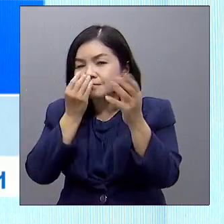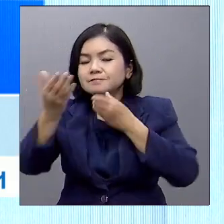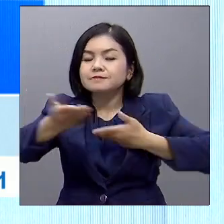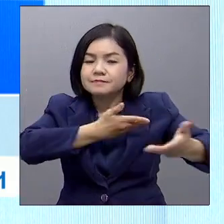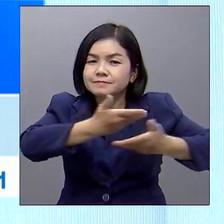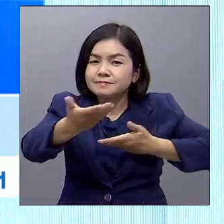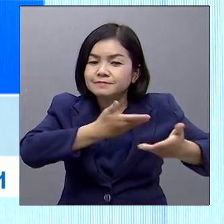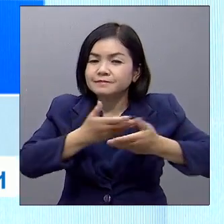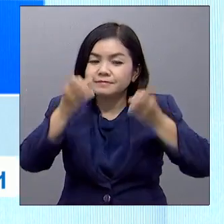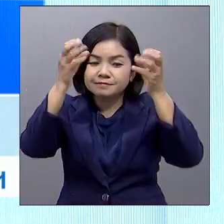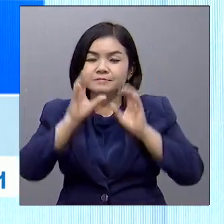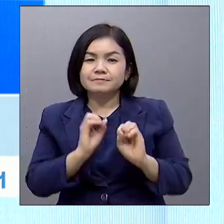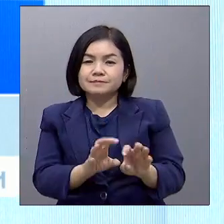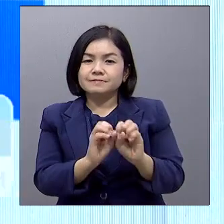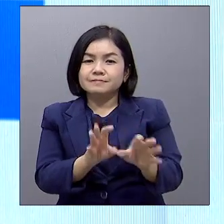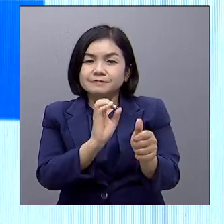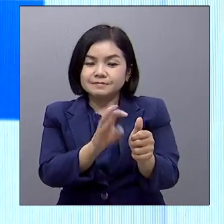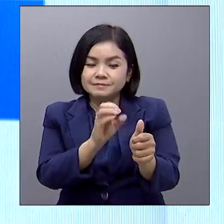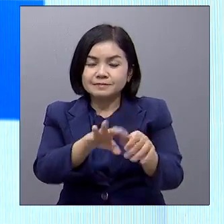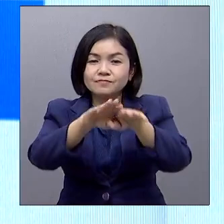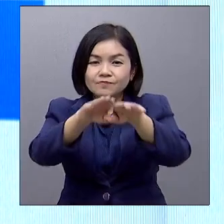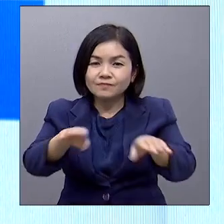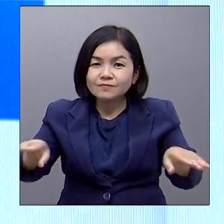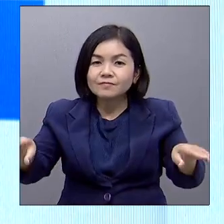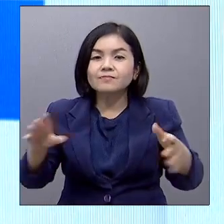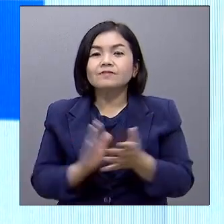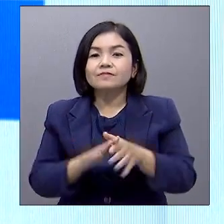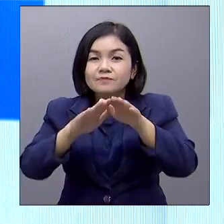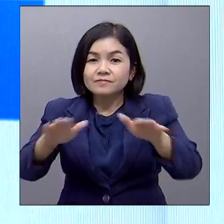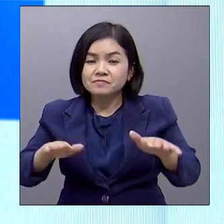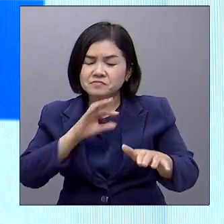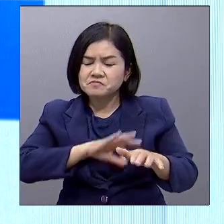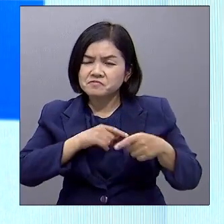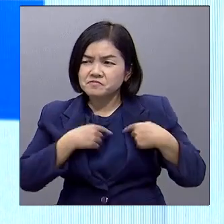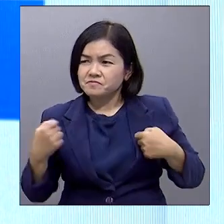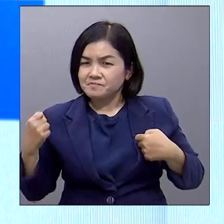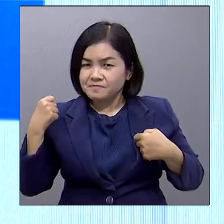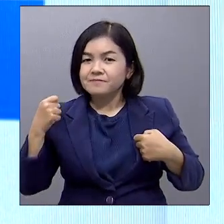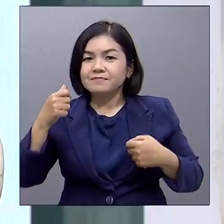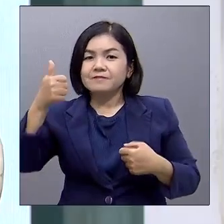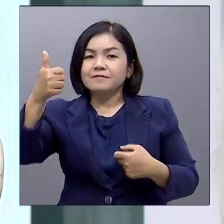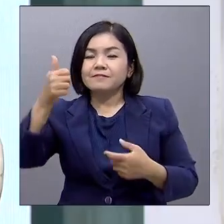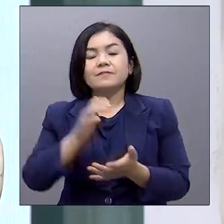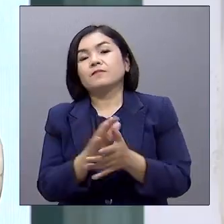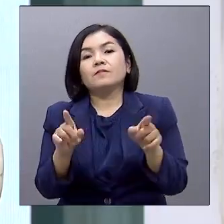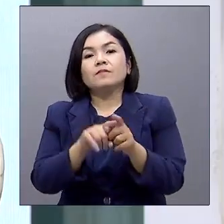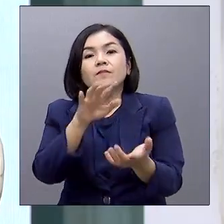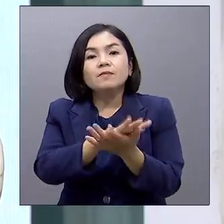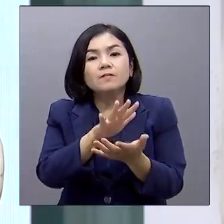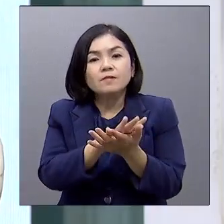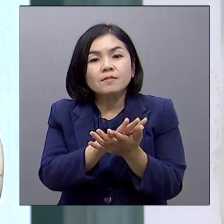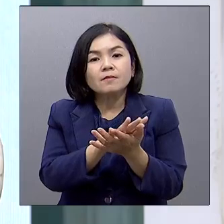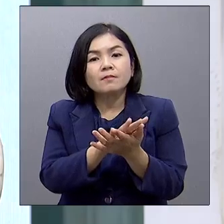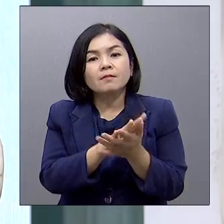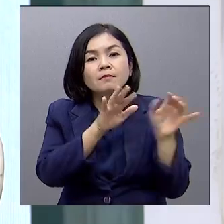อนทครู จะตองแนะนำเด็กการสังเกตเรีนรู้ ความเชอมั่นก็จะเกิดได้ก็มีบางลเรีน เขาเดินเรีน